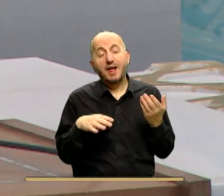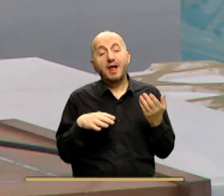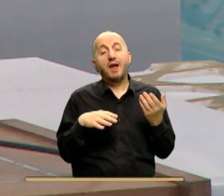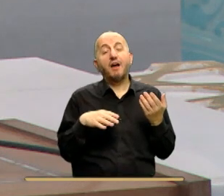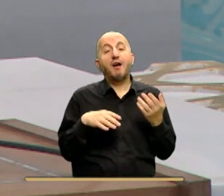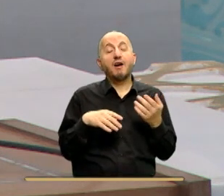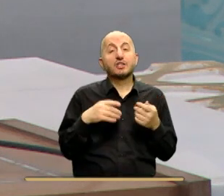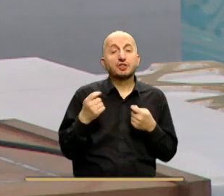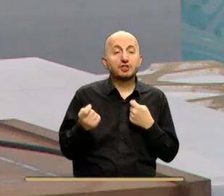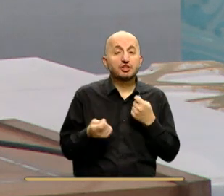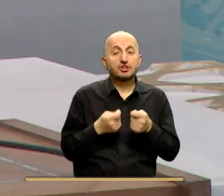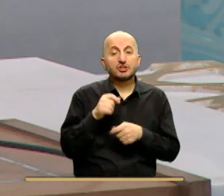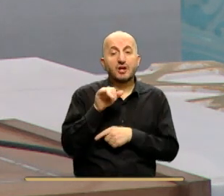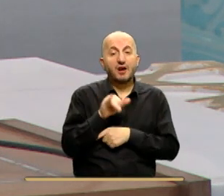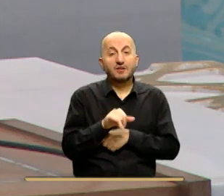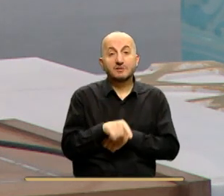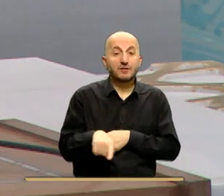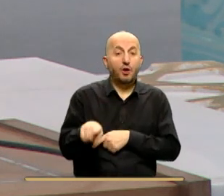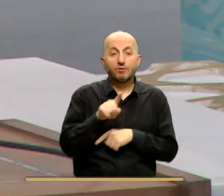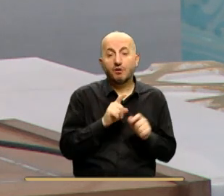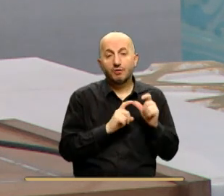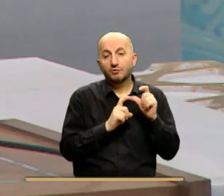İş hakkında onlara danış.